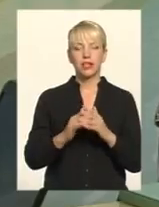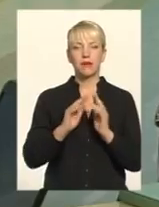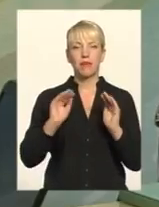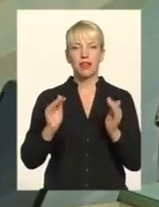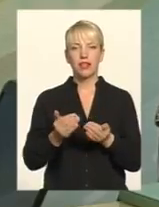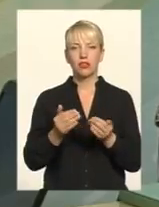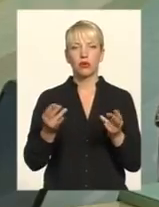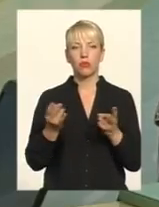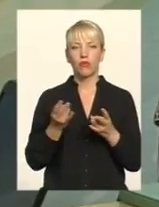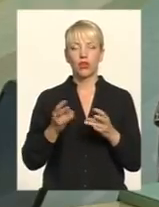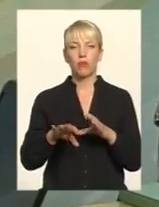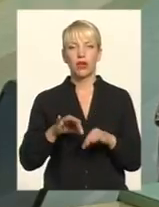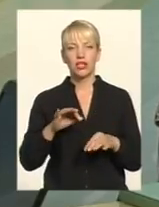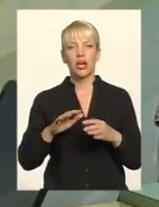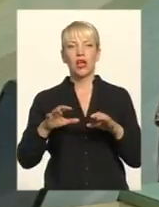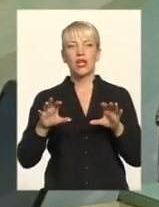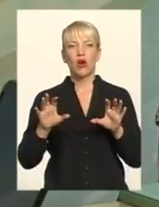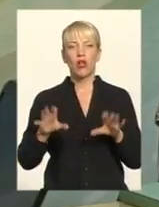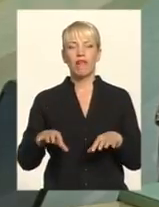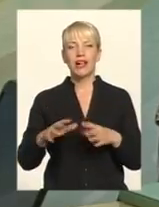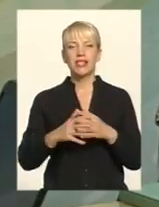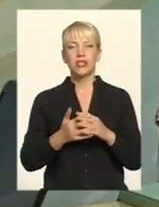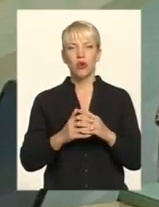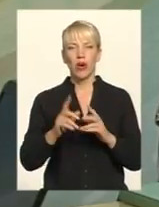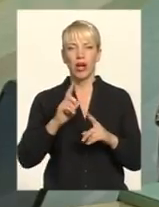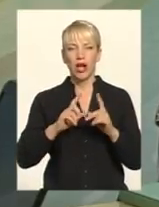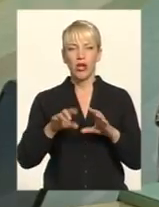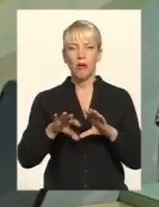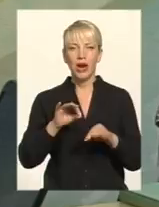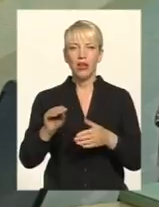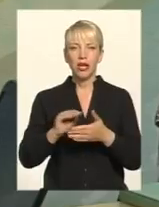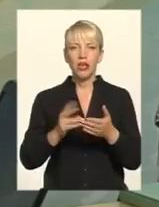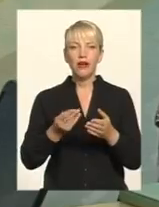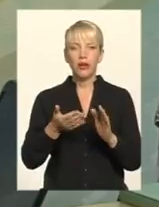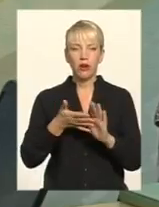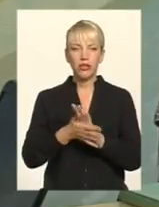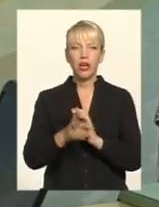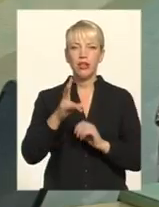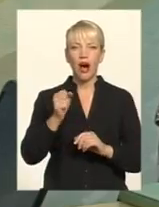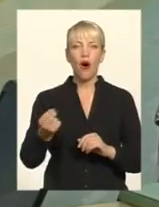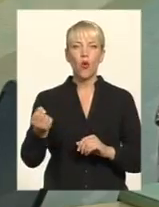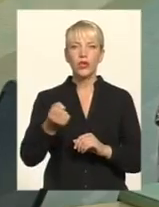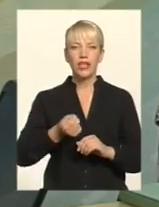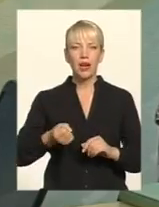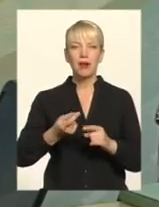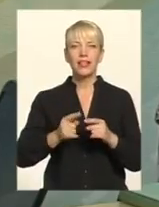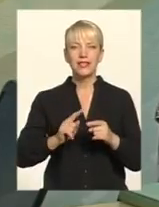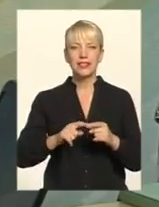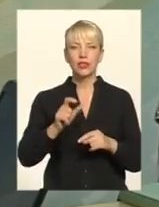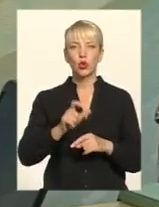всі розуміємо, там обирається голова сільської ради, обирається секретар, йдуть видатки і на утримання цих людей.